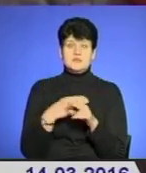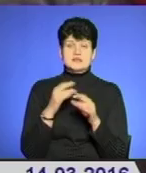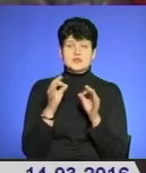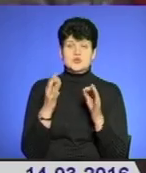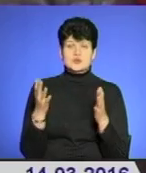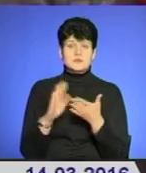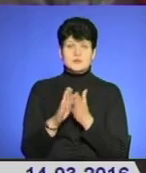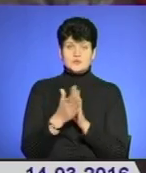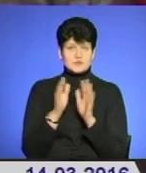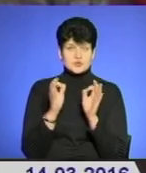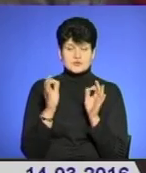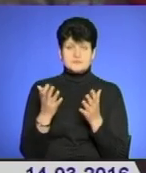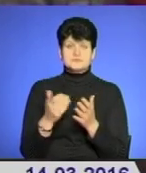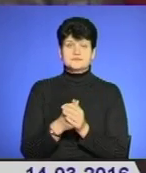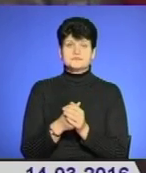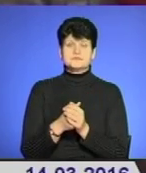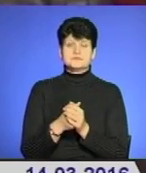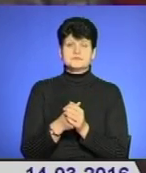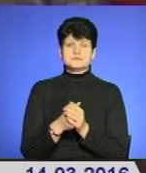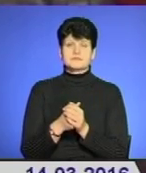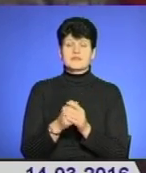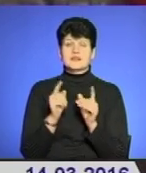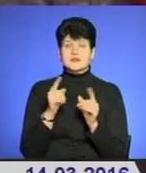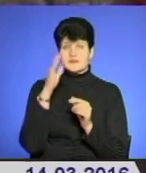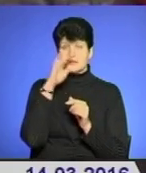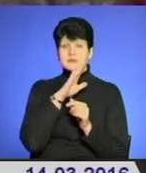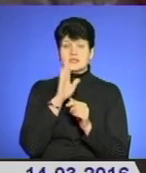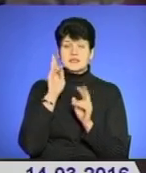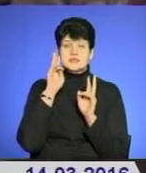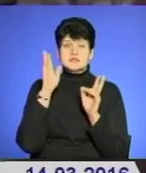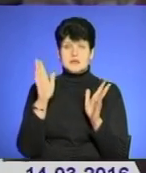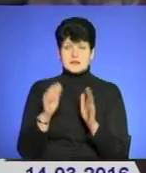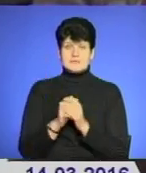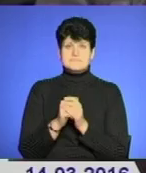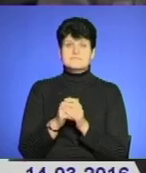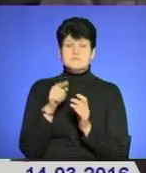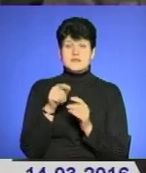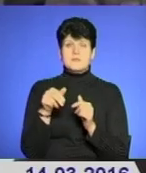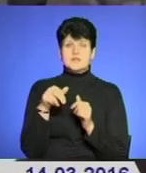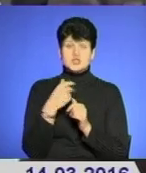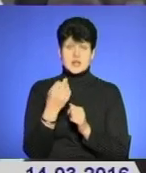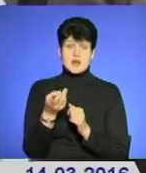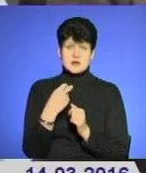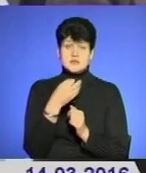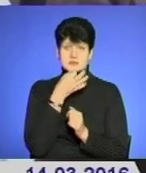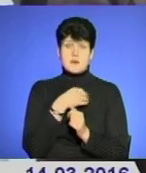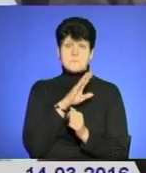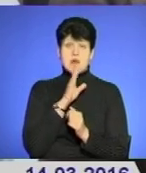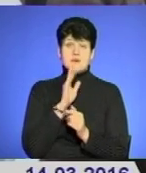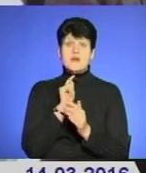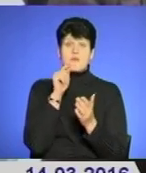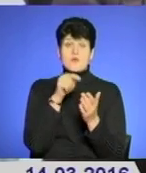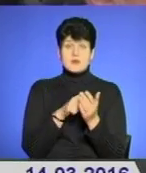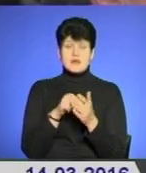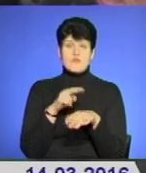Жодних домовленостей, ніхто нічого не знає. Без нічого. Навіть батьки не знали, вона прийшла і сказала, що мамо, я прийшла в поліцію, можете